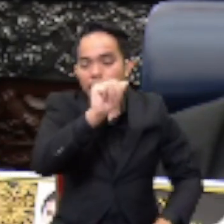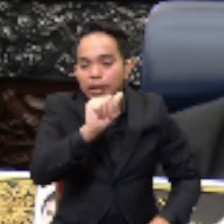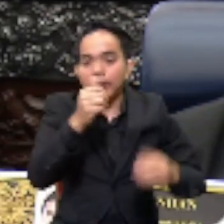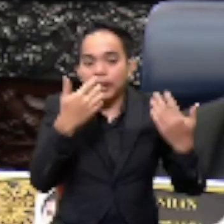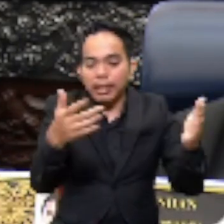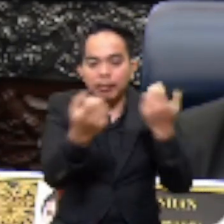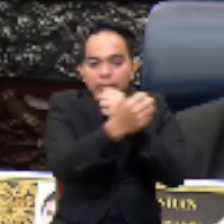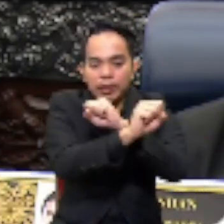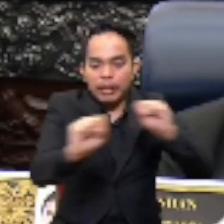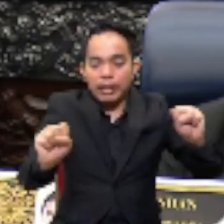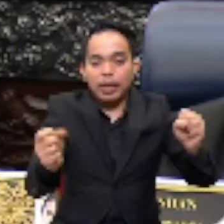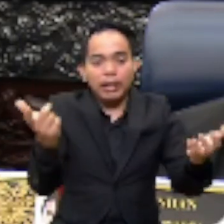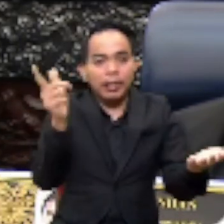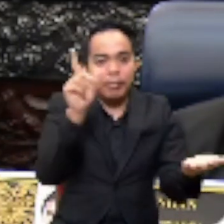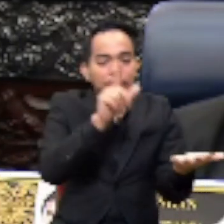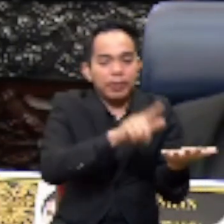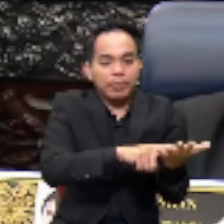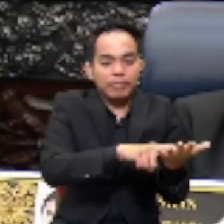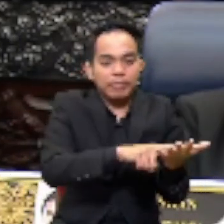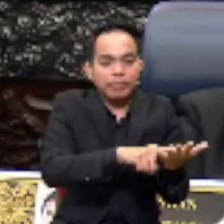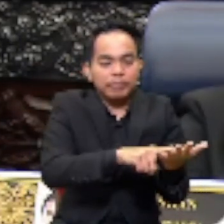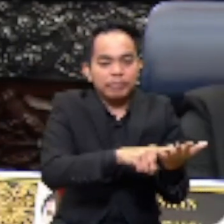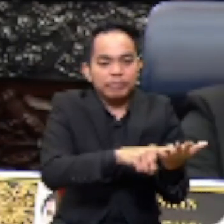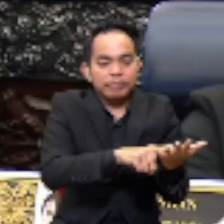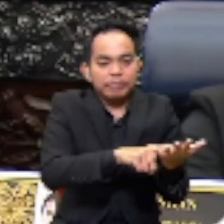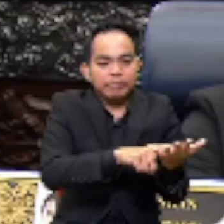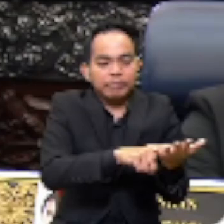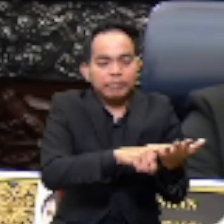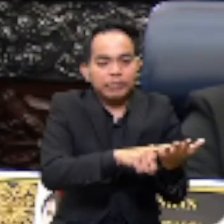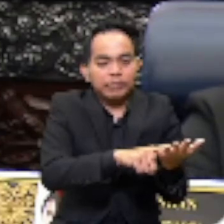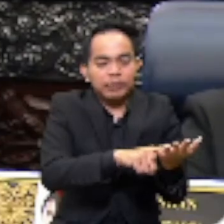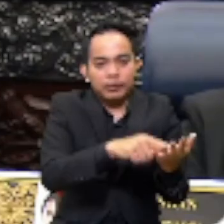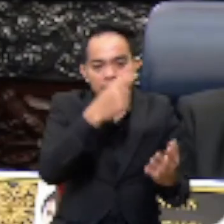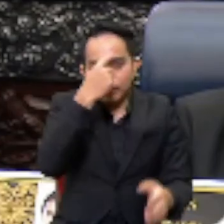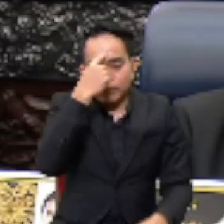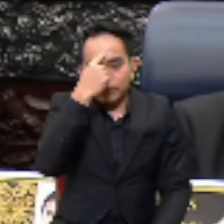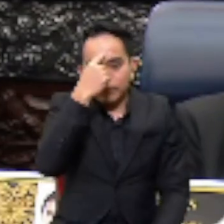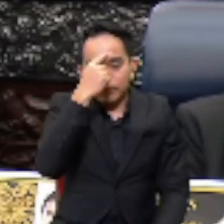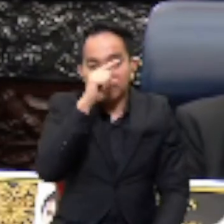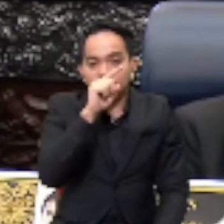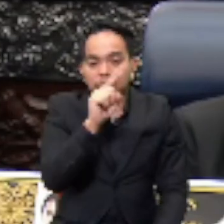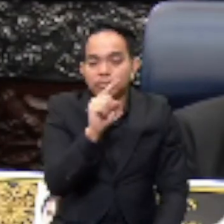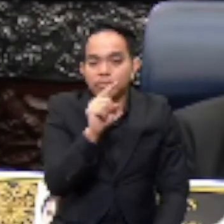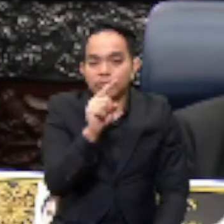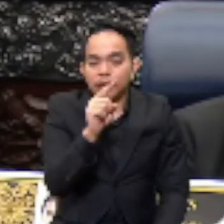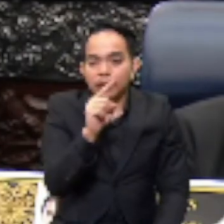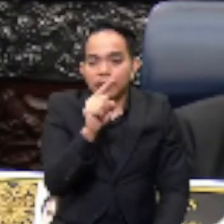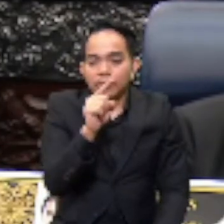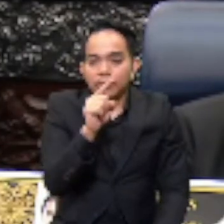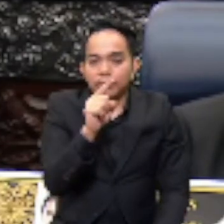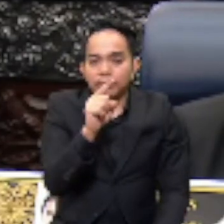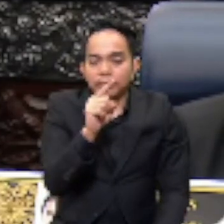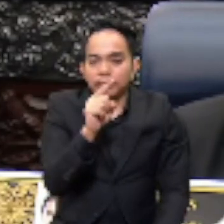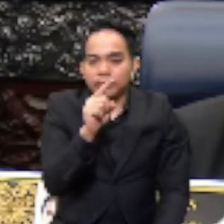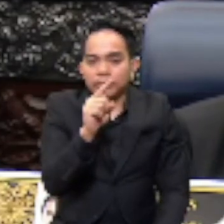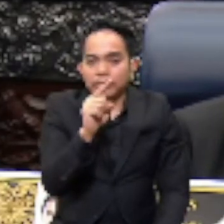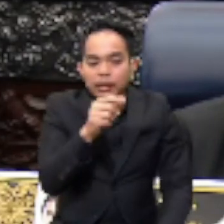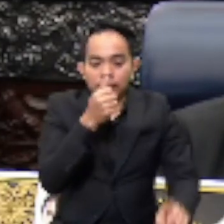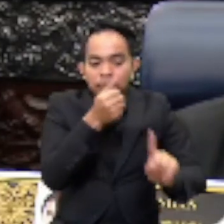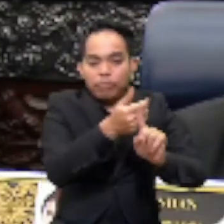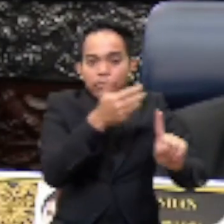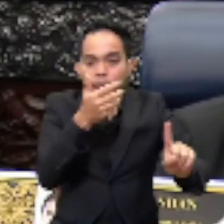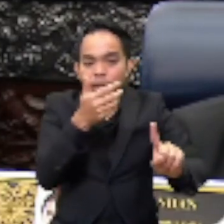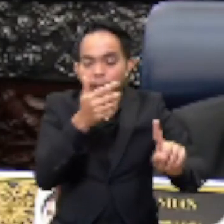telah menyediakan laporan regulatory impact segment untuk berdasarkan kepada regulatory impact